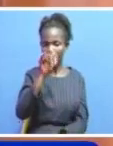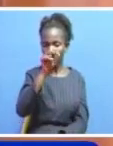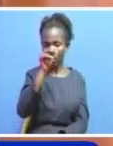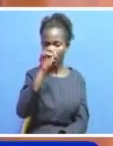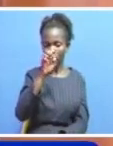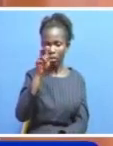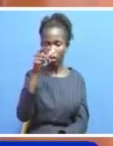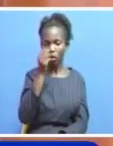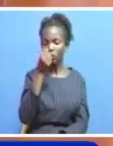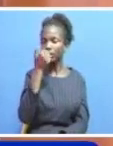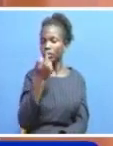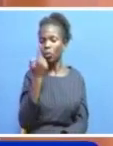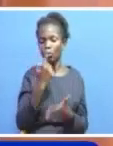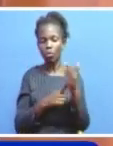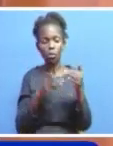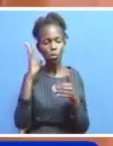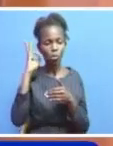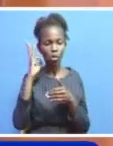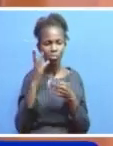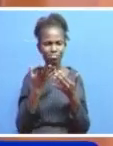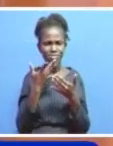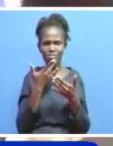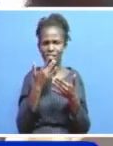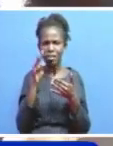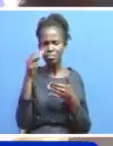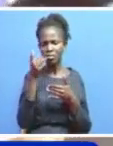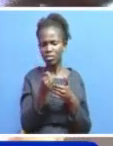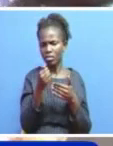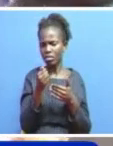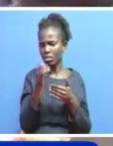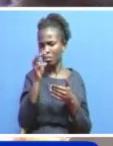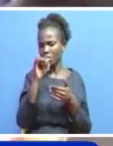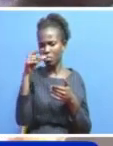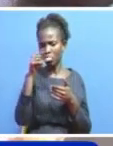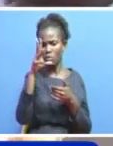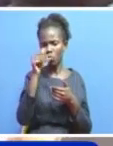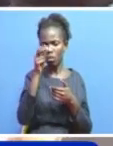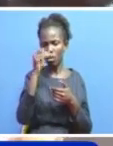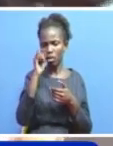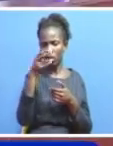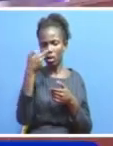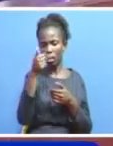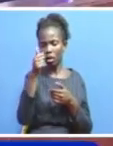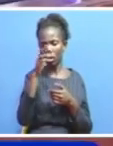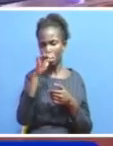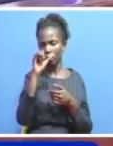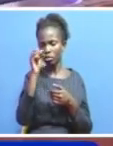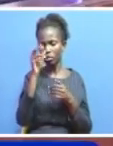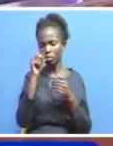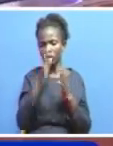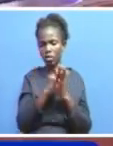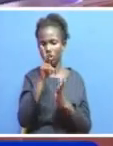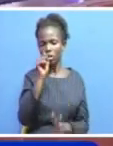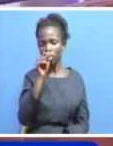wale ananandeto siakana nukweke angaleko imwe ya MCA wa ward ya Migwa ni Harrison Maluki na munyanya iwa kanya ngibon fast